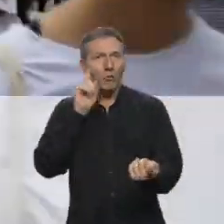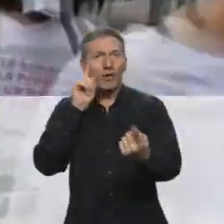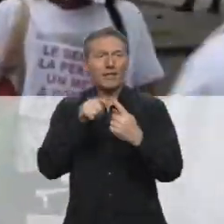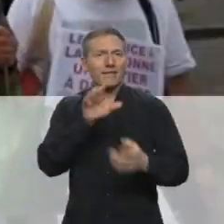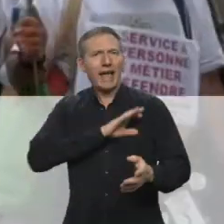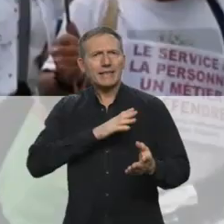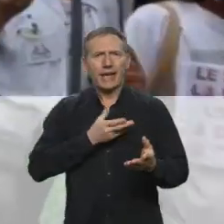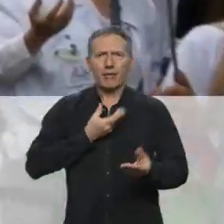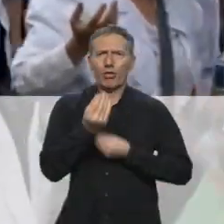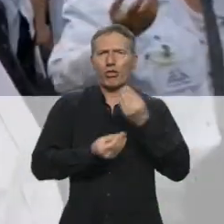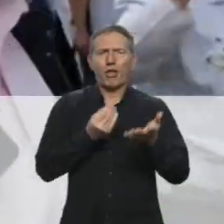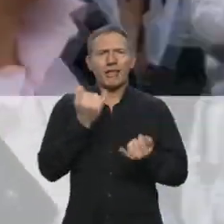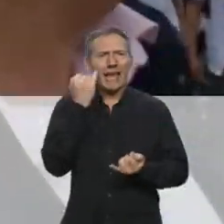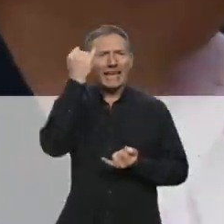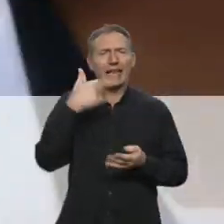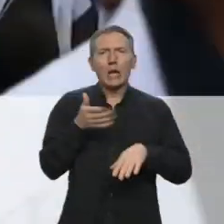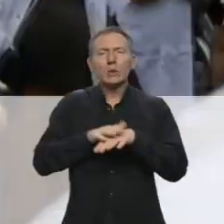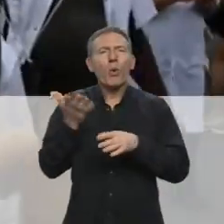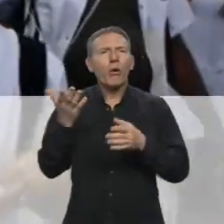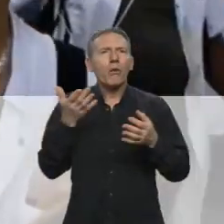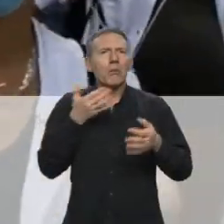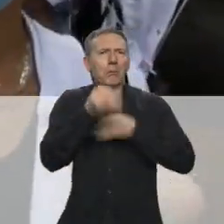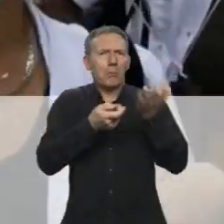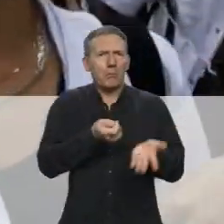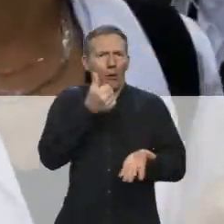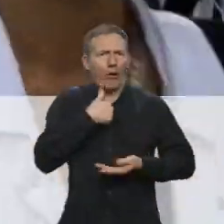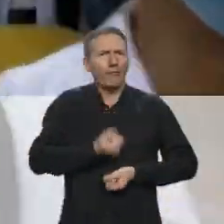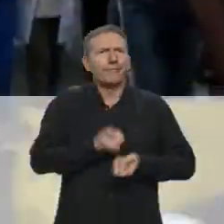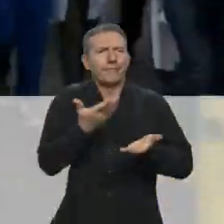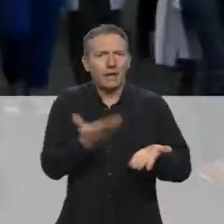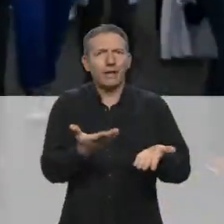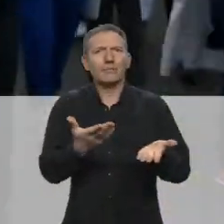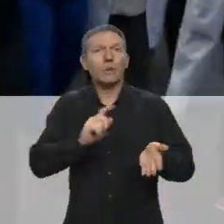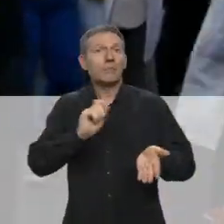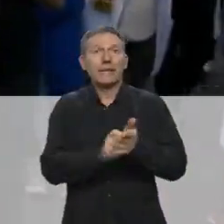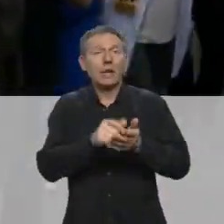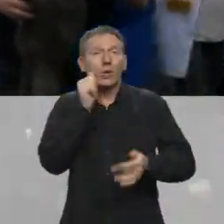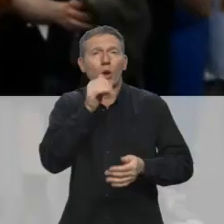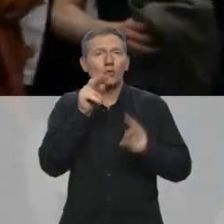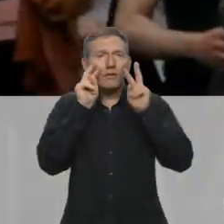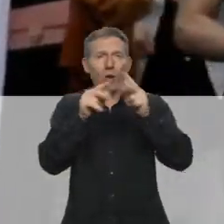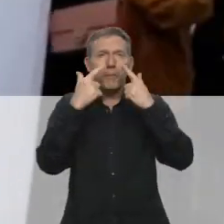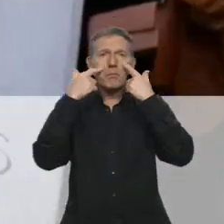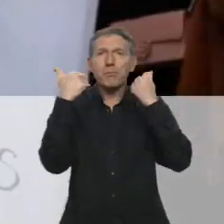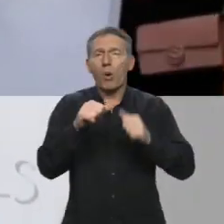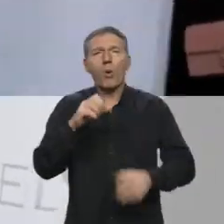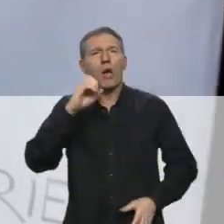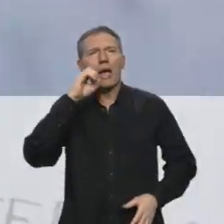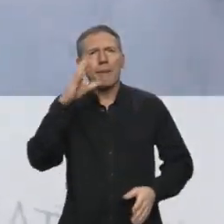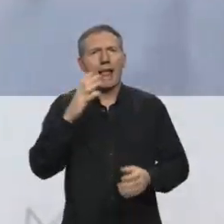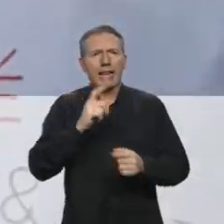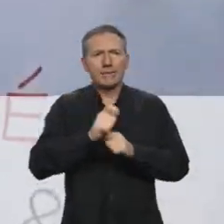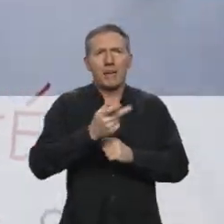élection pour essayer de faire entendre des idées et des voix qu'on entend trop peu. On le voit tous les jours. Le capitalisme ne